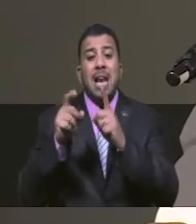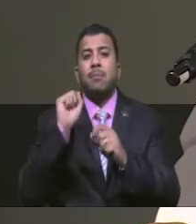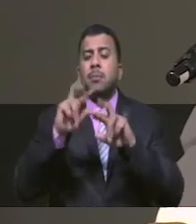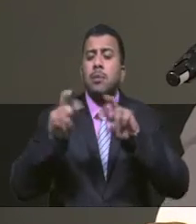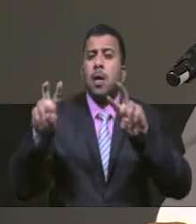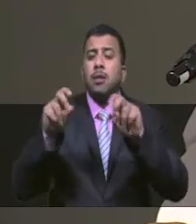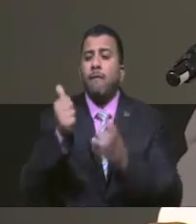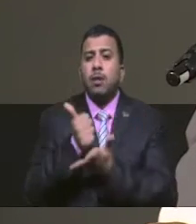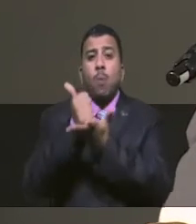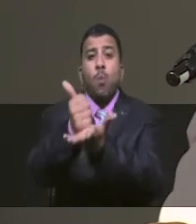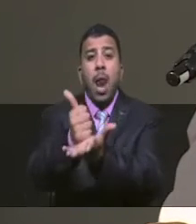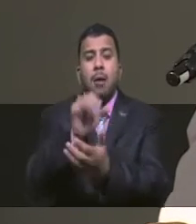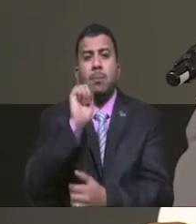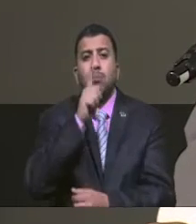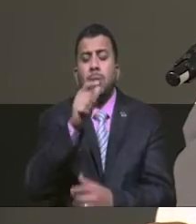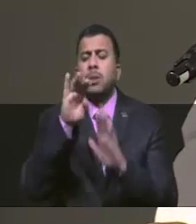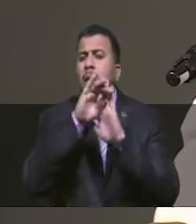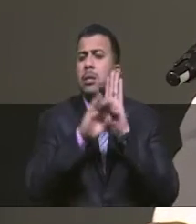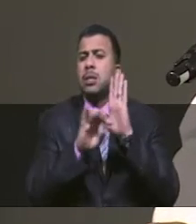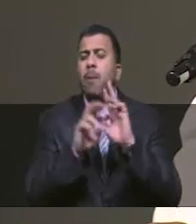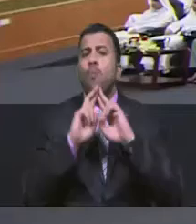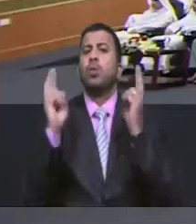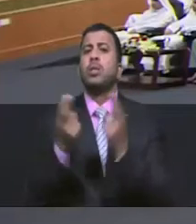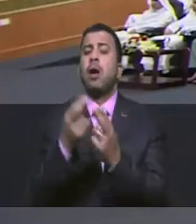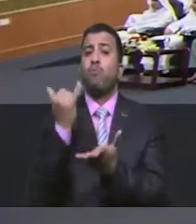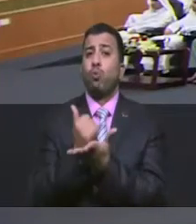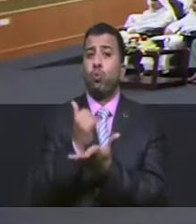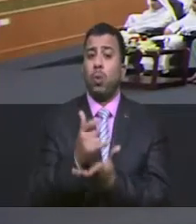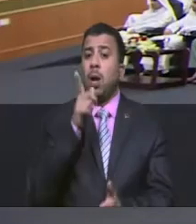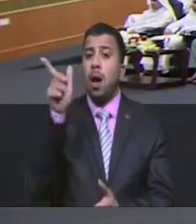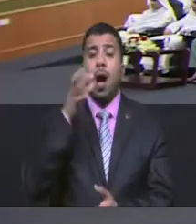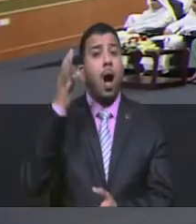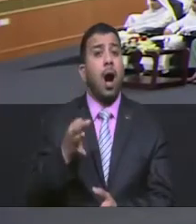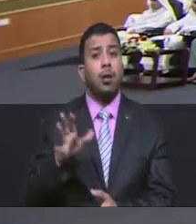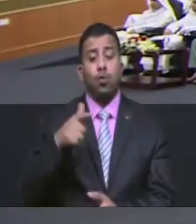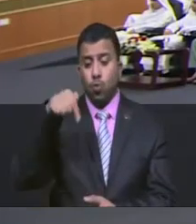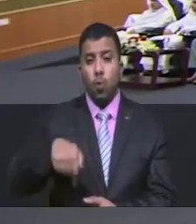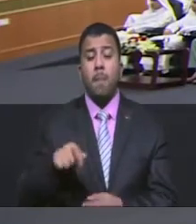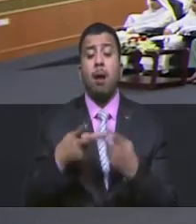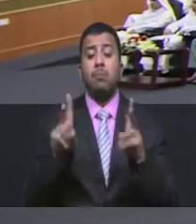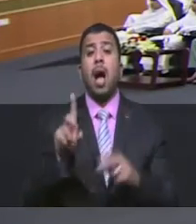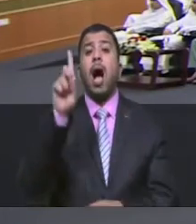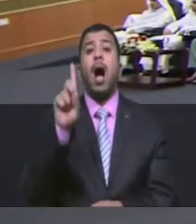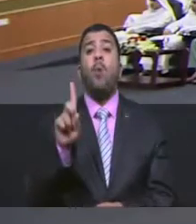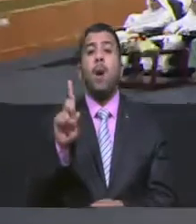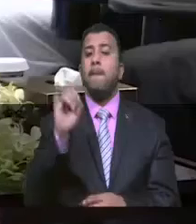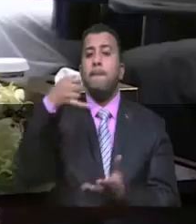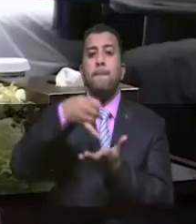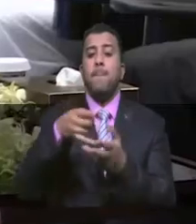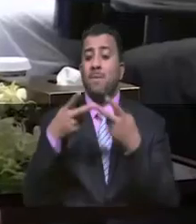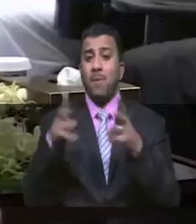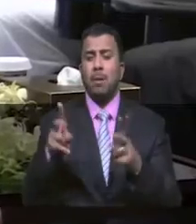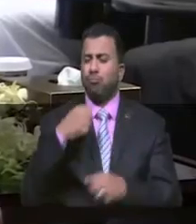الاقتصاد والتمويل ورئيس اللجنة التنظيمية للملتقى، أكد فيها أنه منذ اليوم الأول لافتتاح المركز